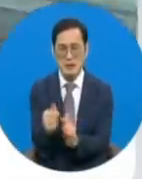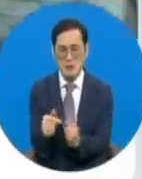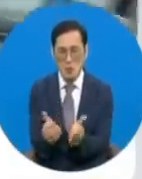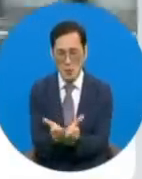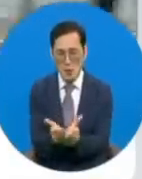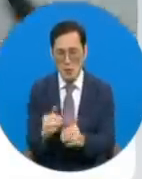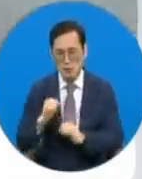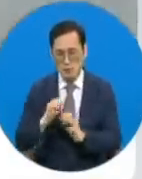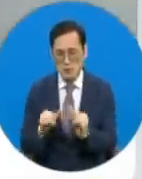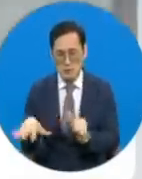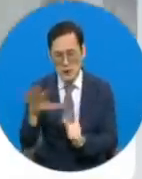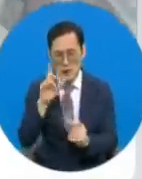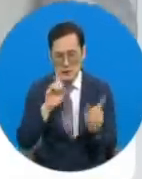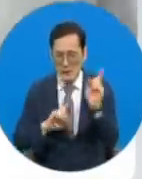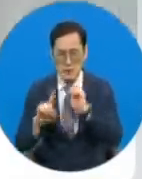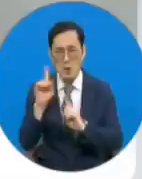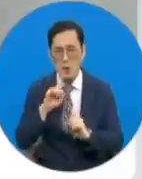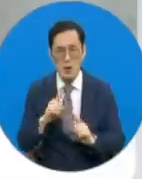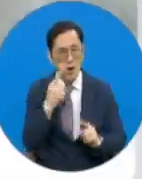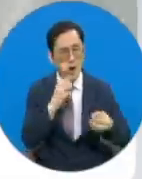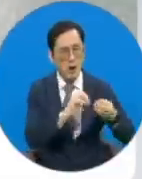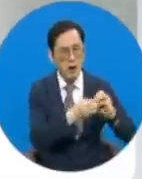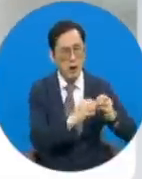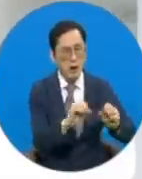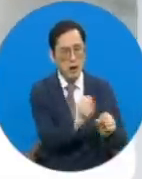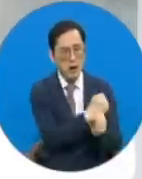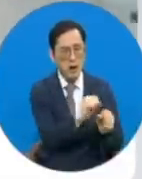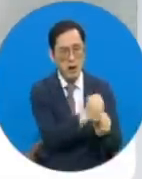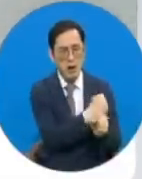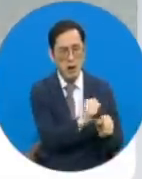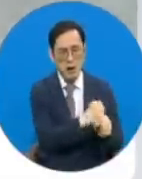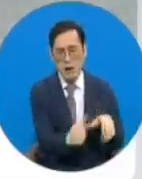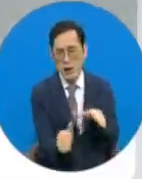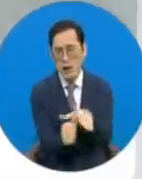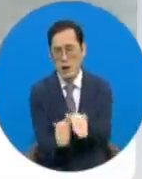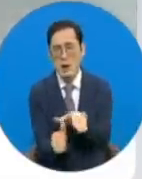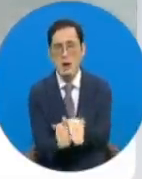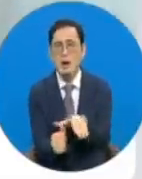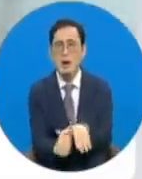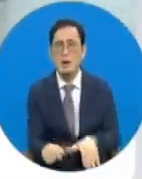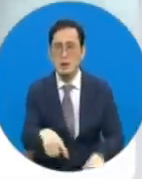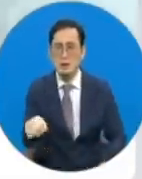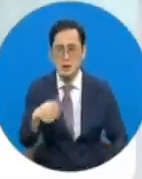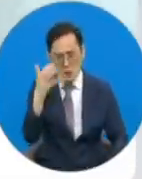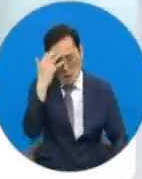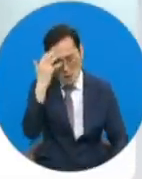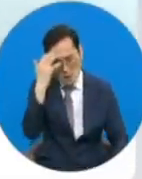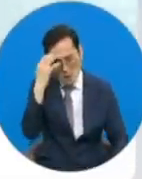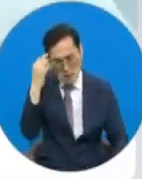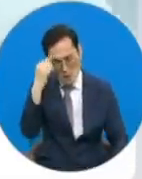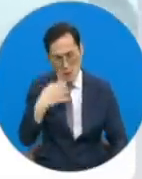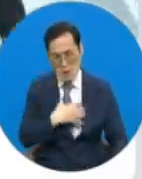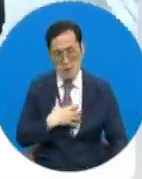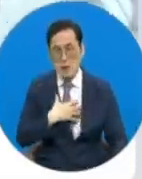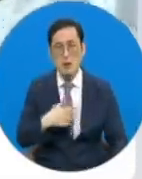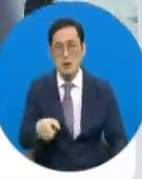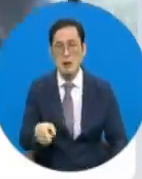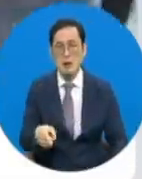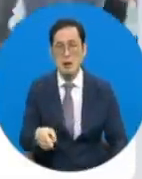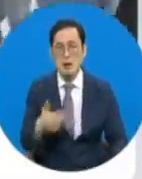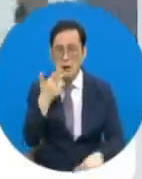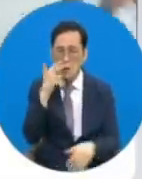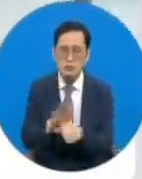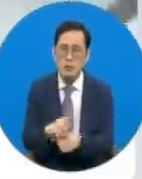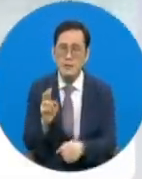갖고 온갖 음모론을 쏟아내서 그들이 겪었던 상처와 고통들을 조금이라도 생각한다면 대한민국의 공당이기 때문에 민주당이 적극적으로